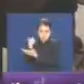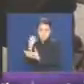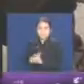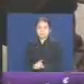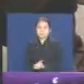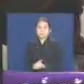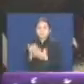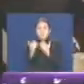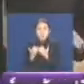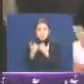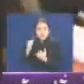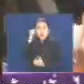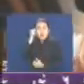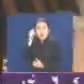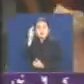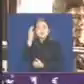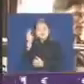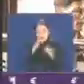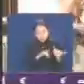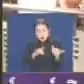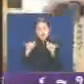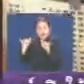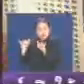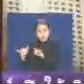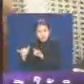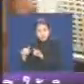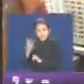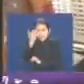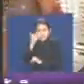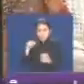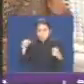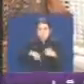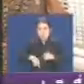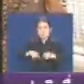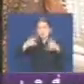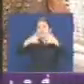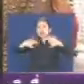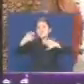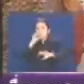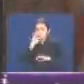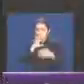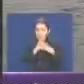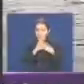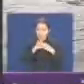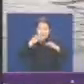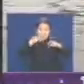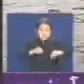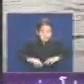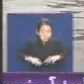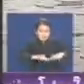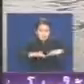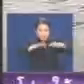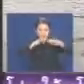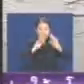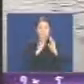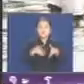ซึ่งวันนี้เป็นวันที่2ในการอพยพเพราะเจ้าหน้าที่เกรงว่าระดับน้ำบนถนนเพชรเกษมที่มีปริมาณสูงกว่